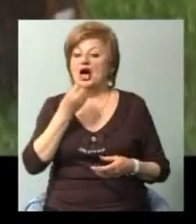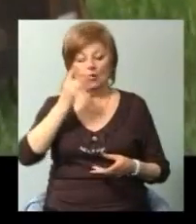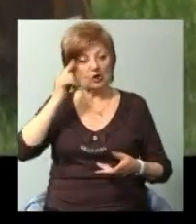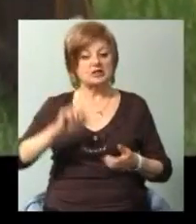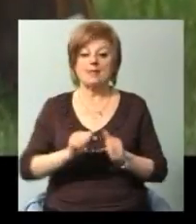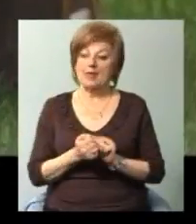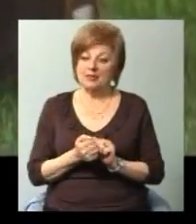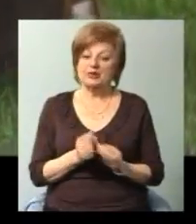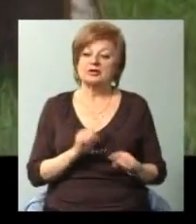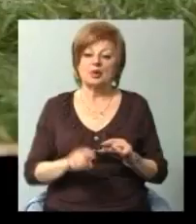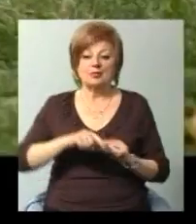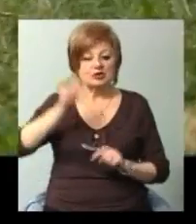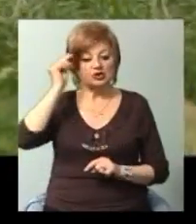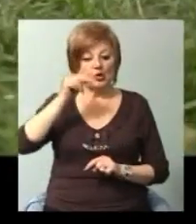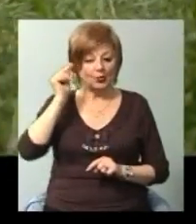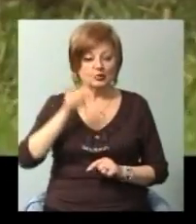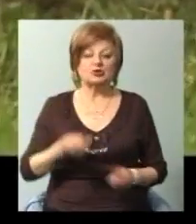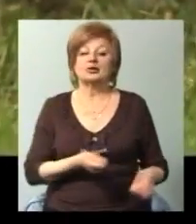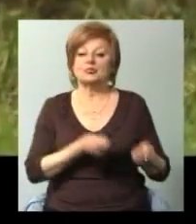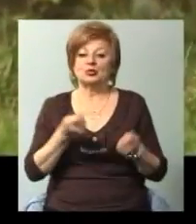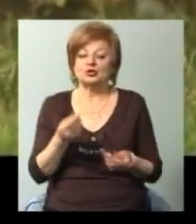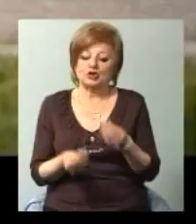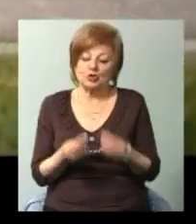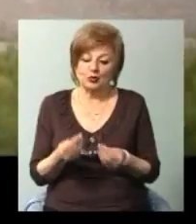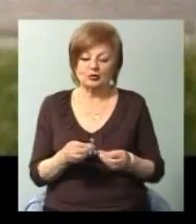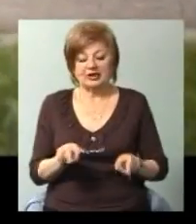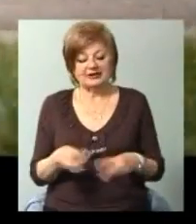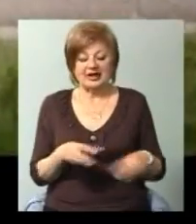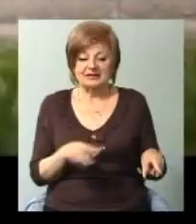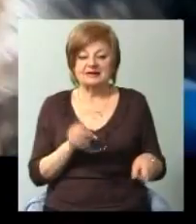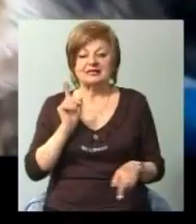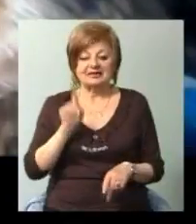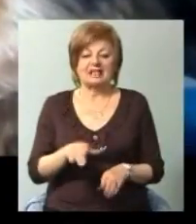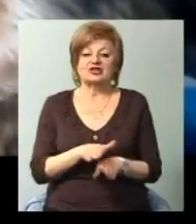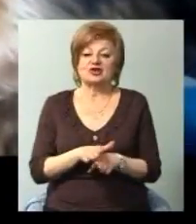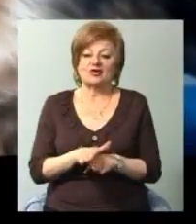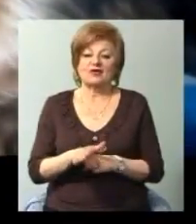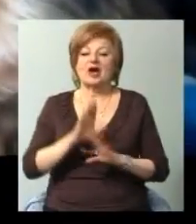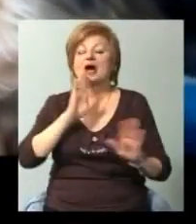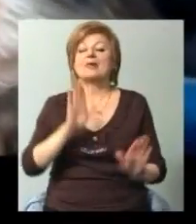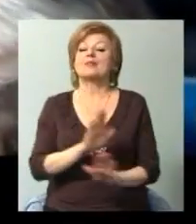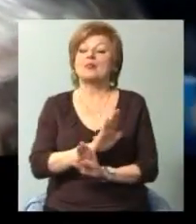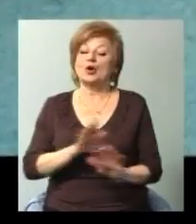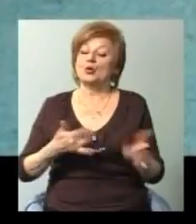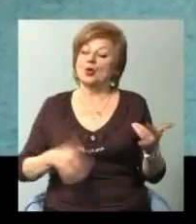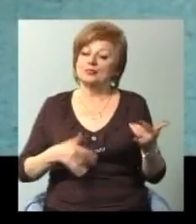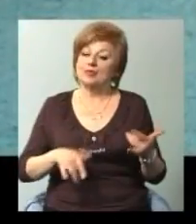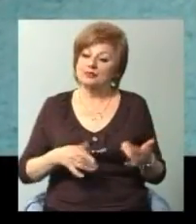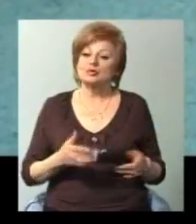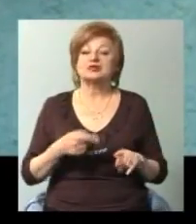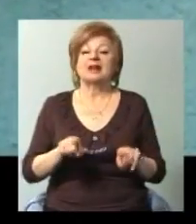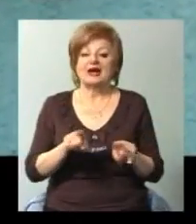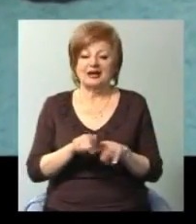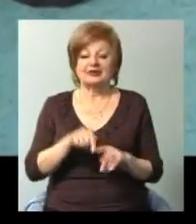Він швидко навчається приносити іграшки, танцювати і навіть виконувати сольні партії під музику. А